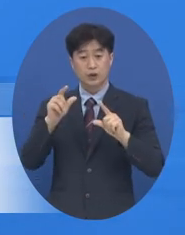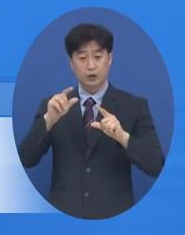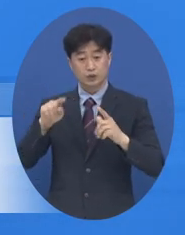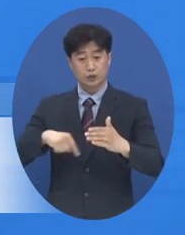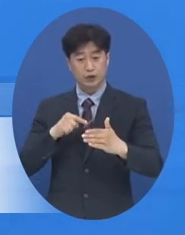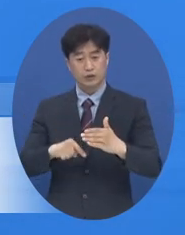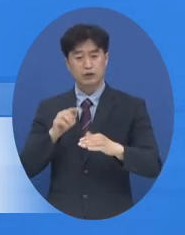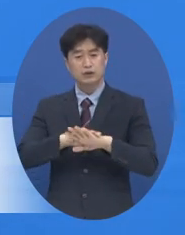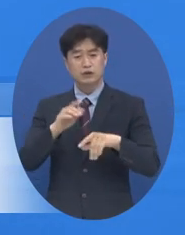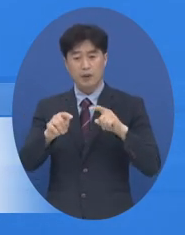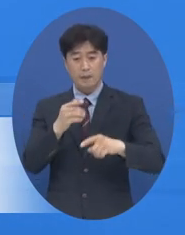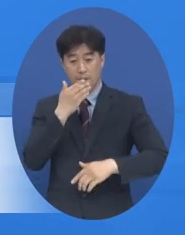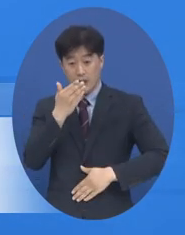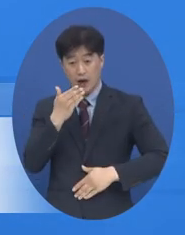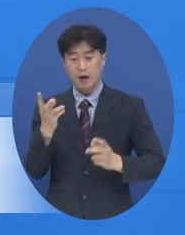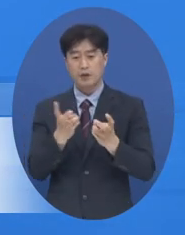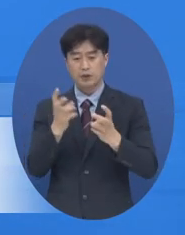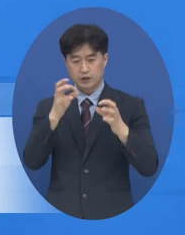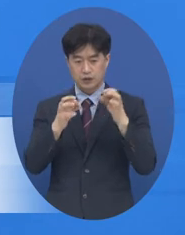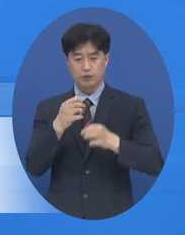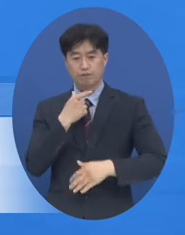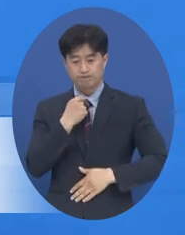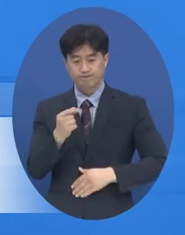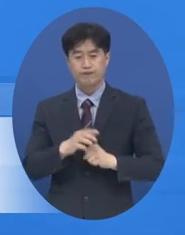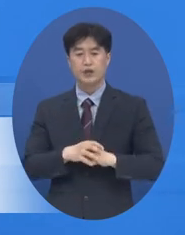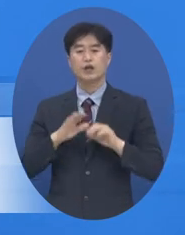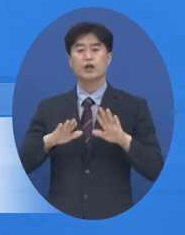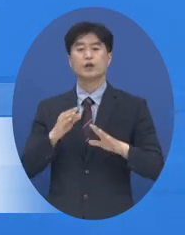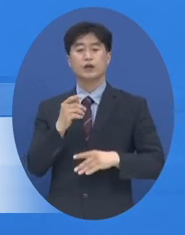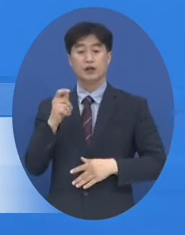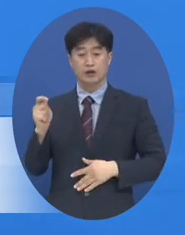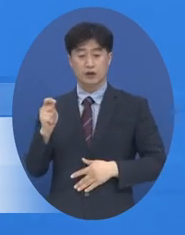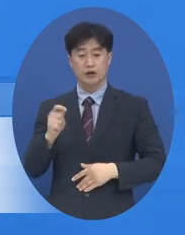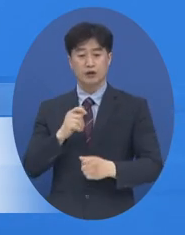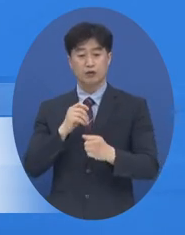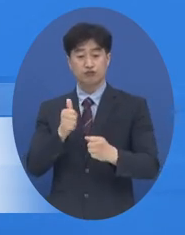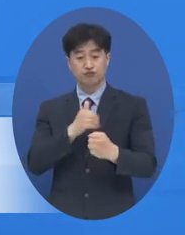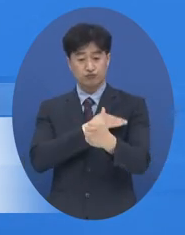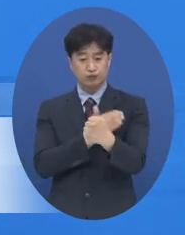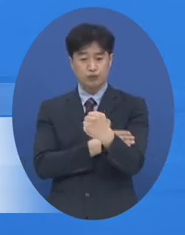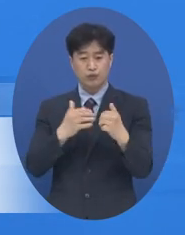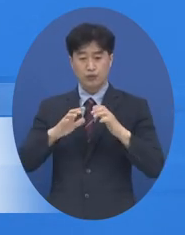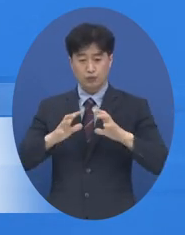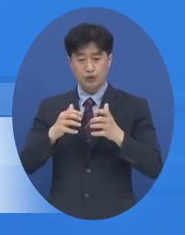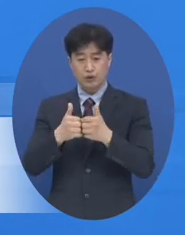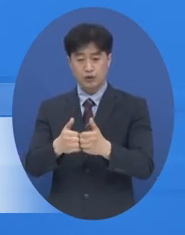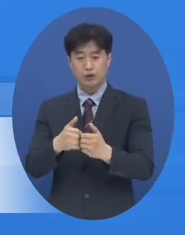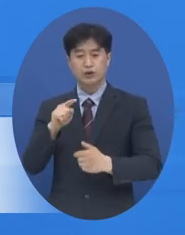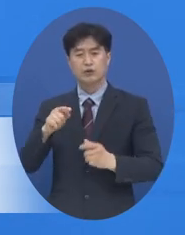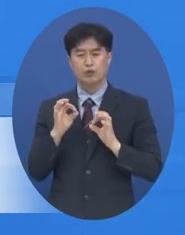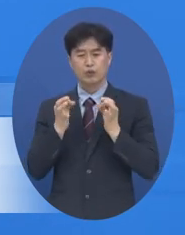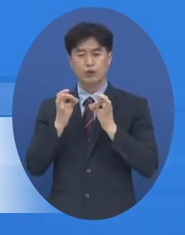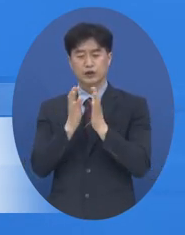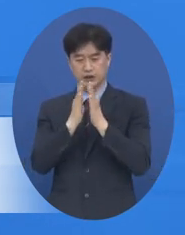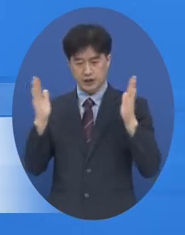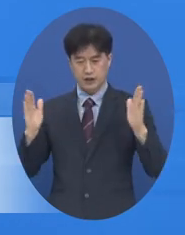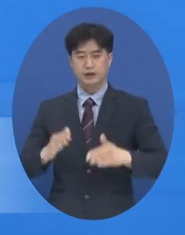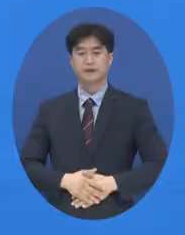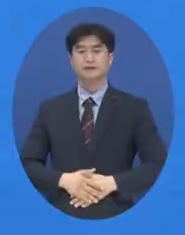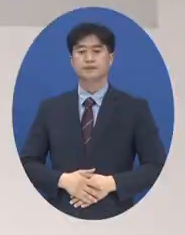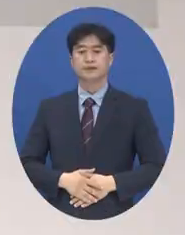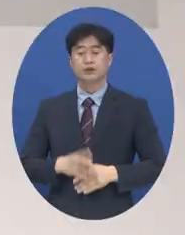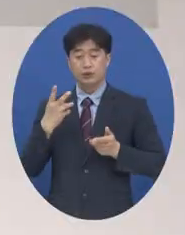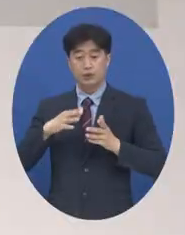속에서 이를 실천할 수 있는 방법을 찾고자 합니다. 이번 데이터 주권 국제 포럼은 이러한 노력의